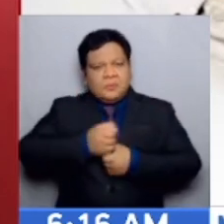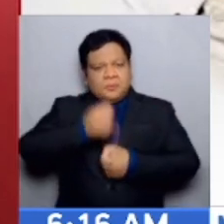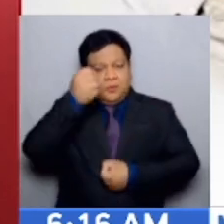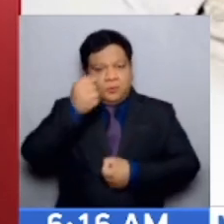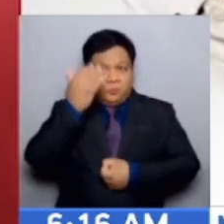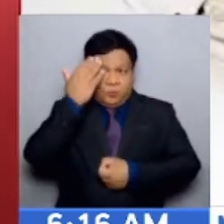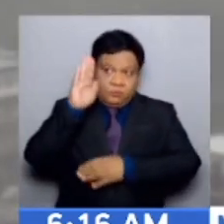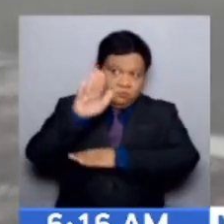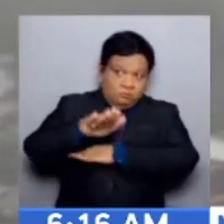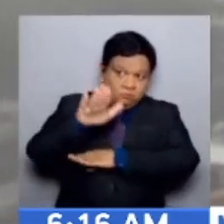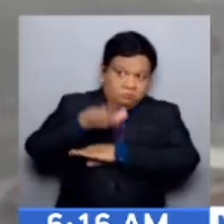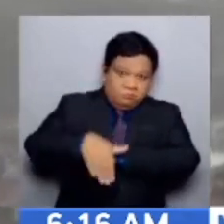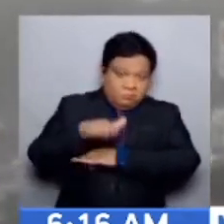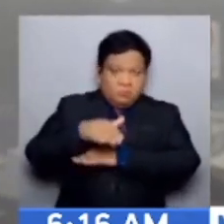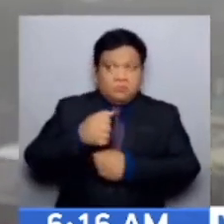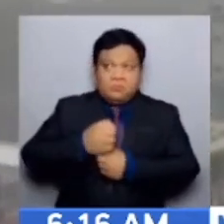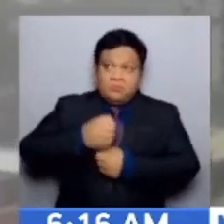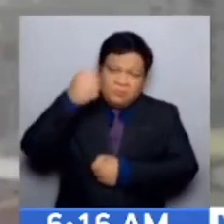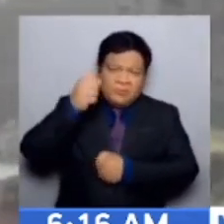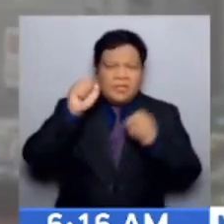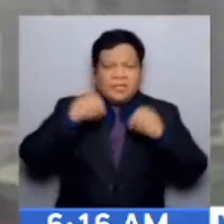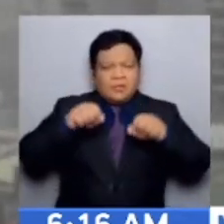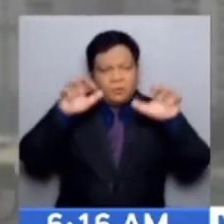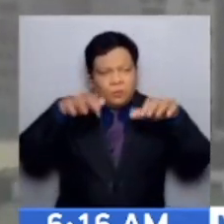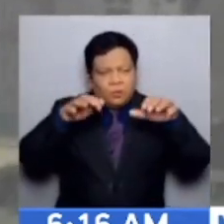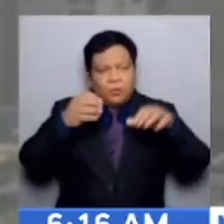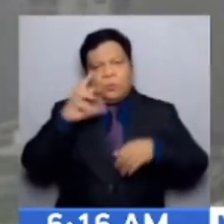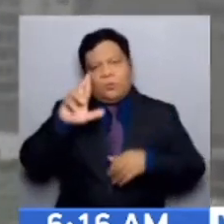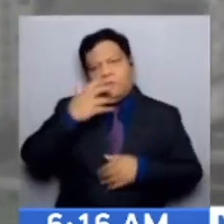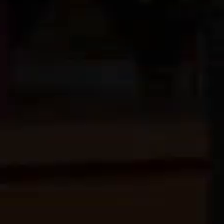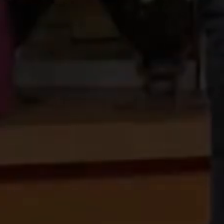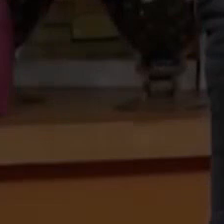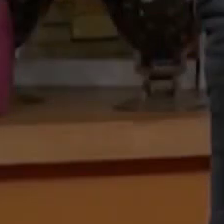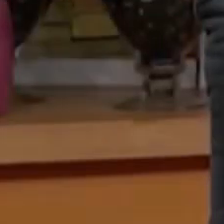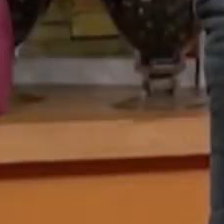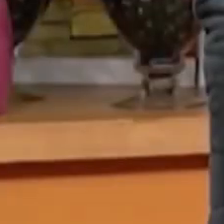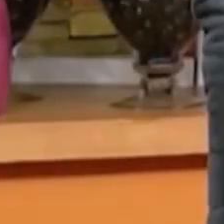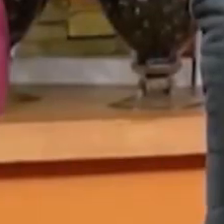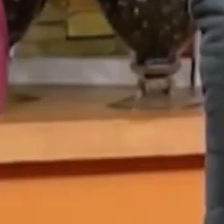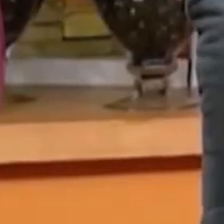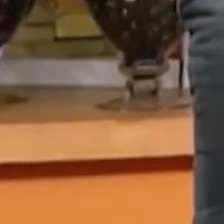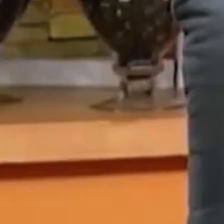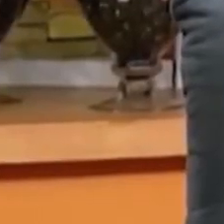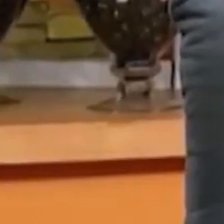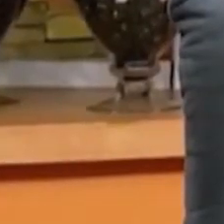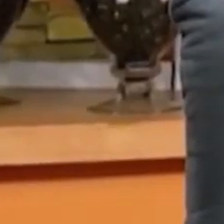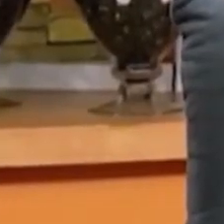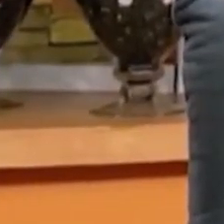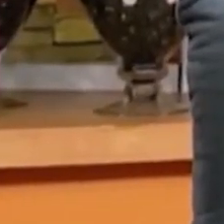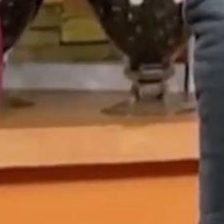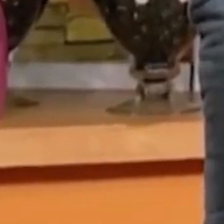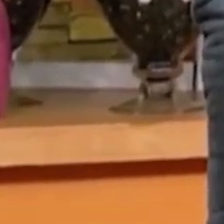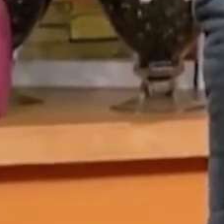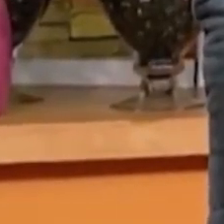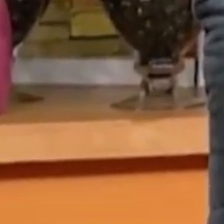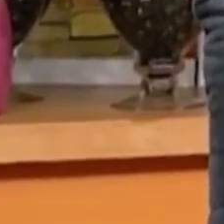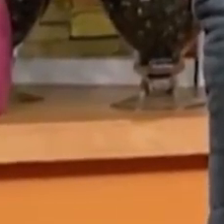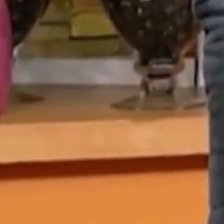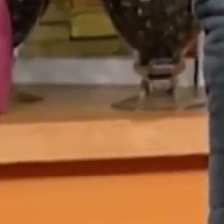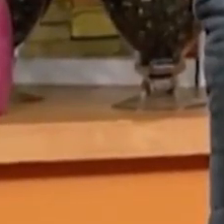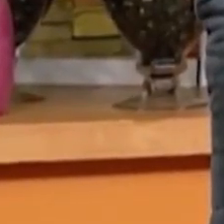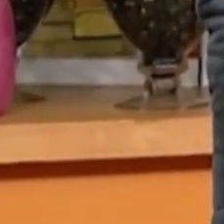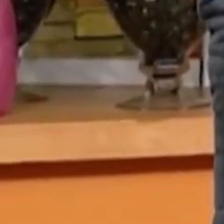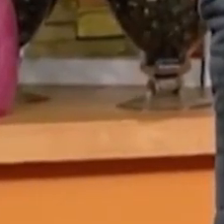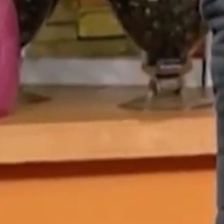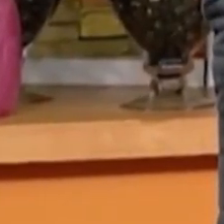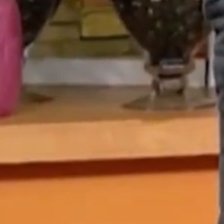sobrang init ng araw. Para sa unang balita, Cedric Castillo reporting. Igan, mauna ka sa mga balita. Panoorin ang unang balita